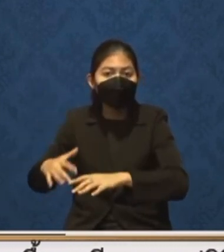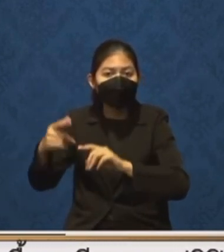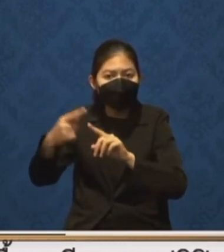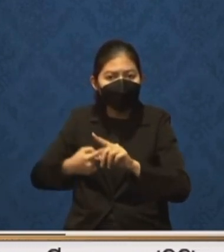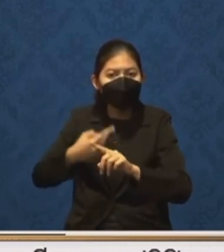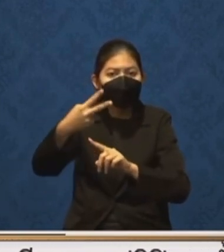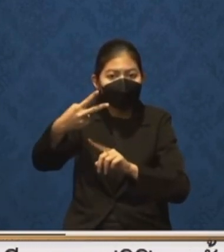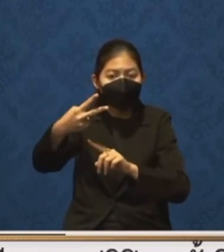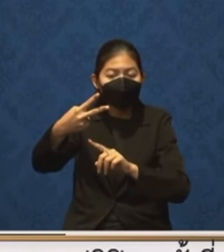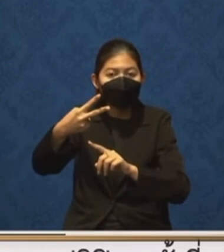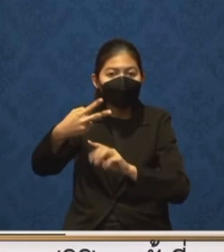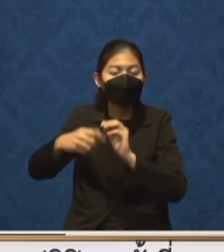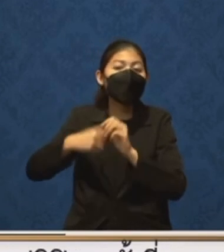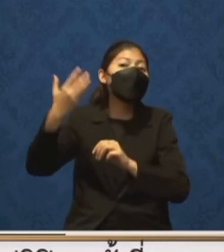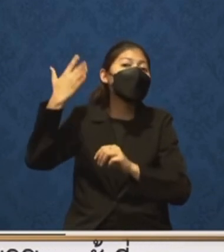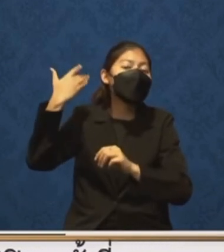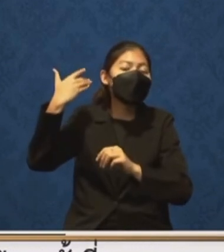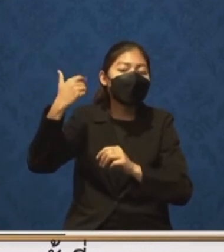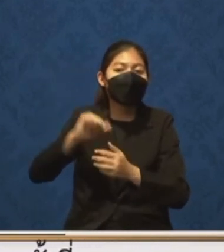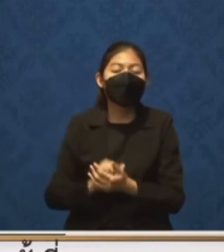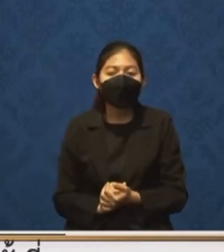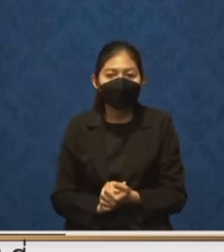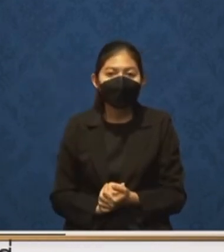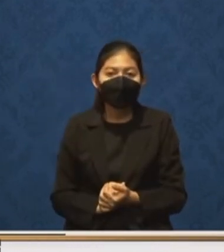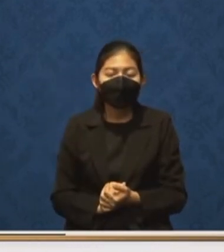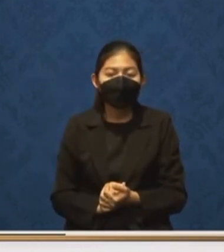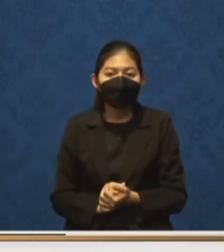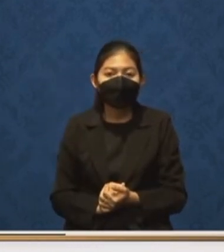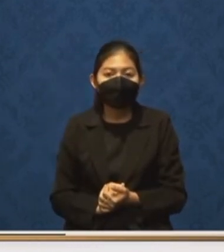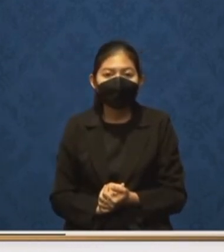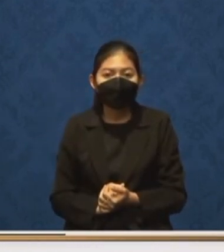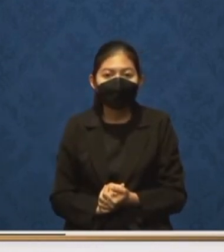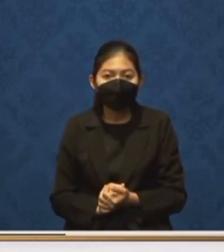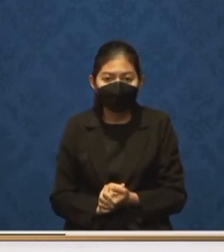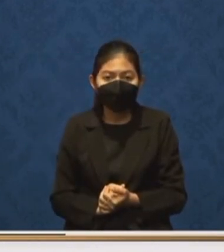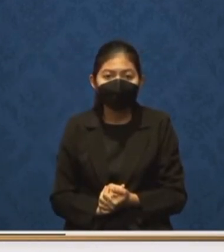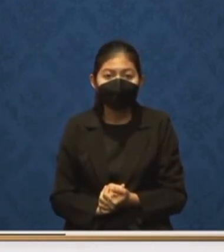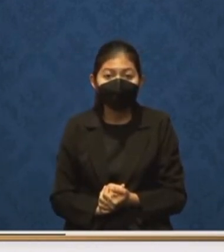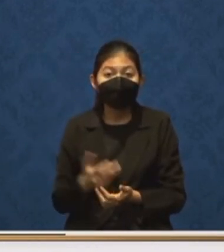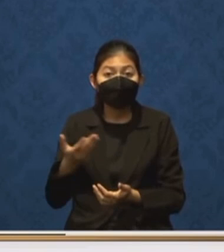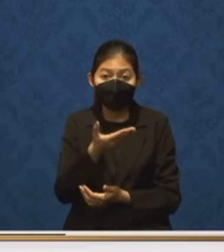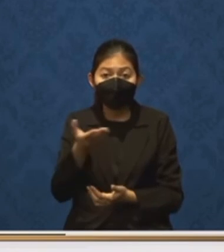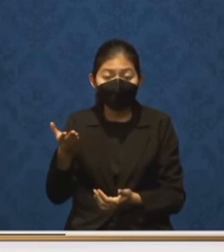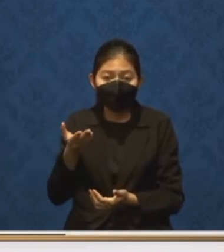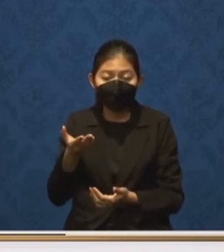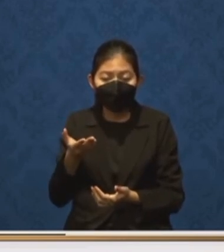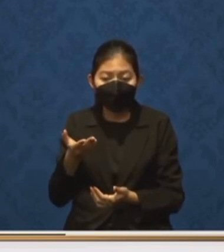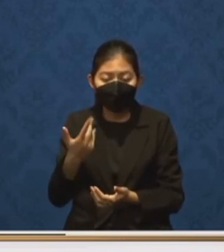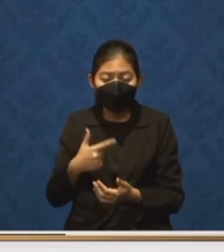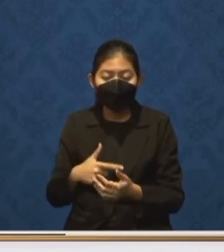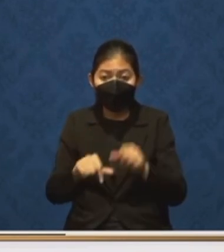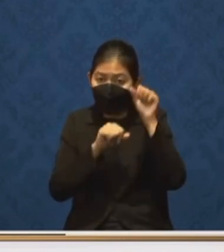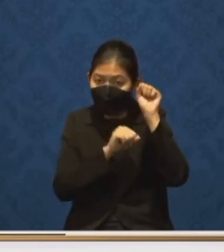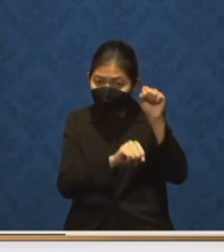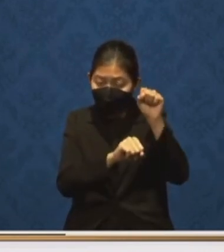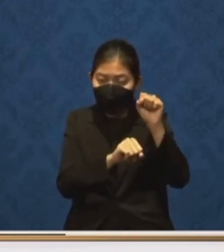Mulและก็ เราได้มการขอให้ประกาศนมีผลมากบใช